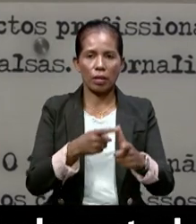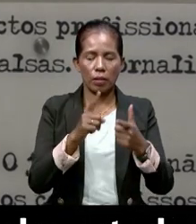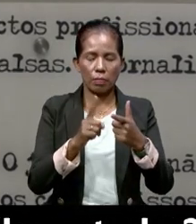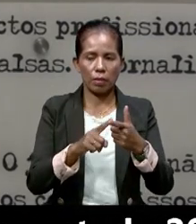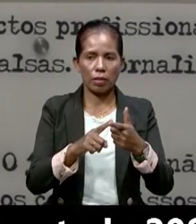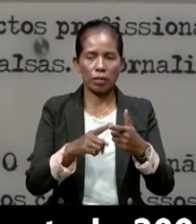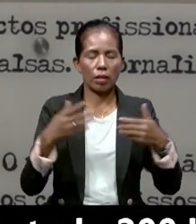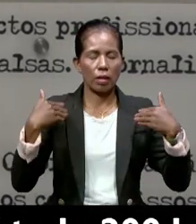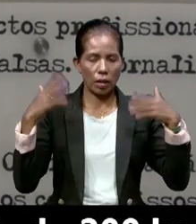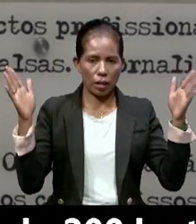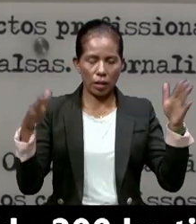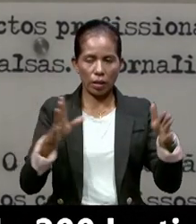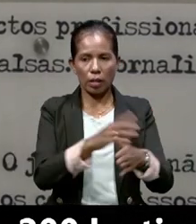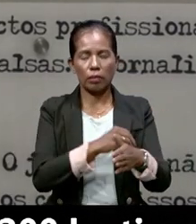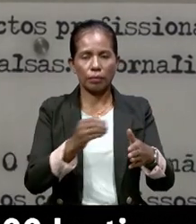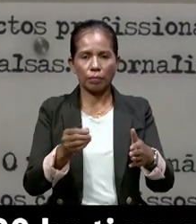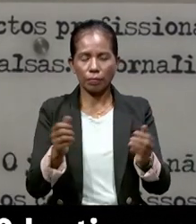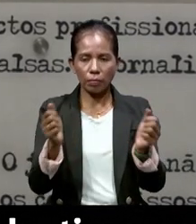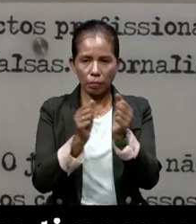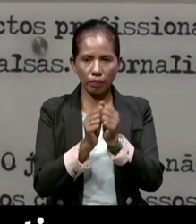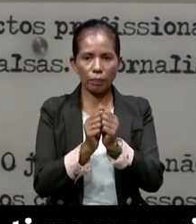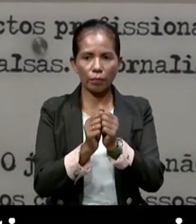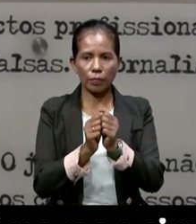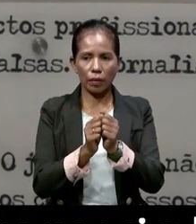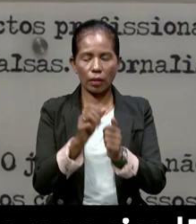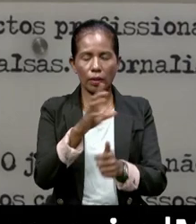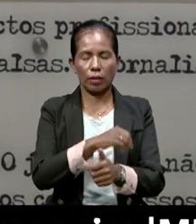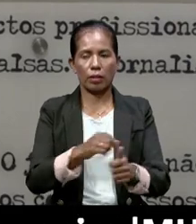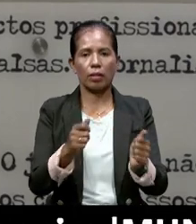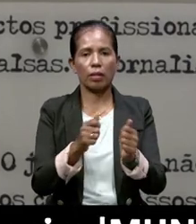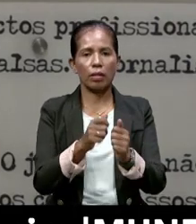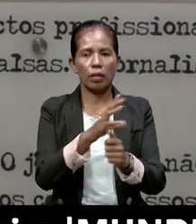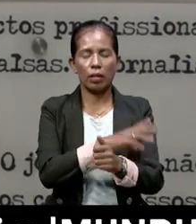lihusi nya wahyu idane